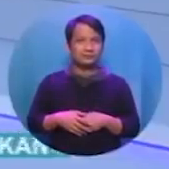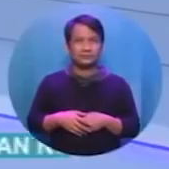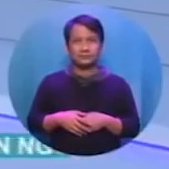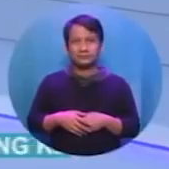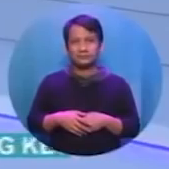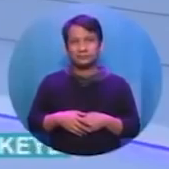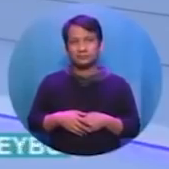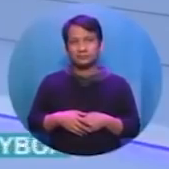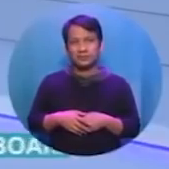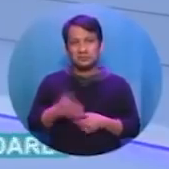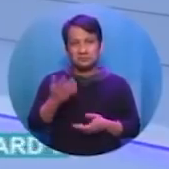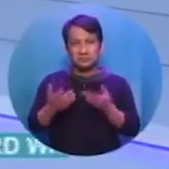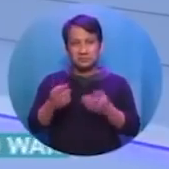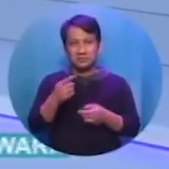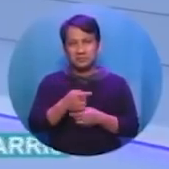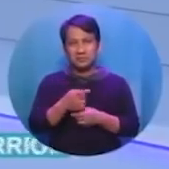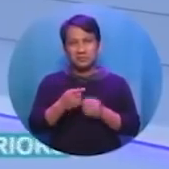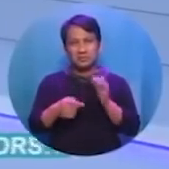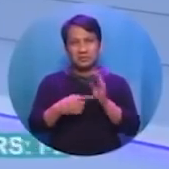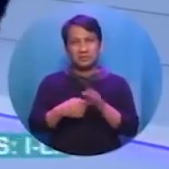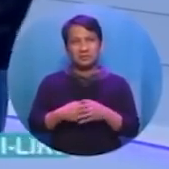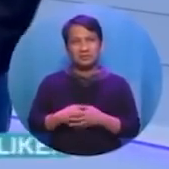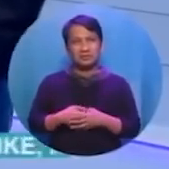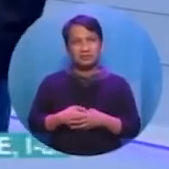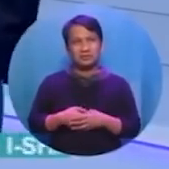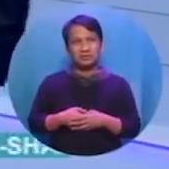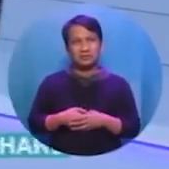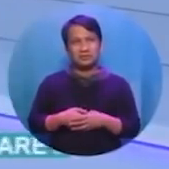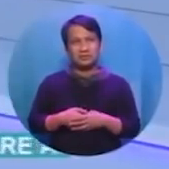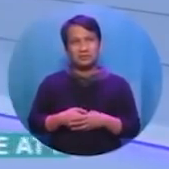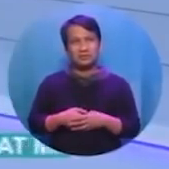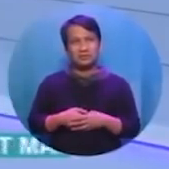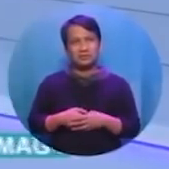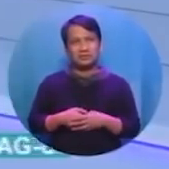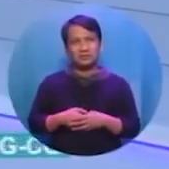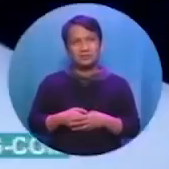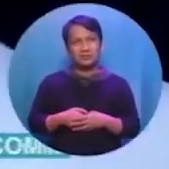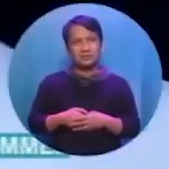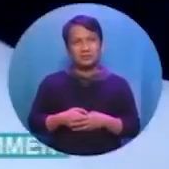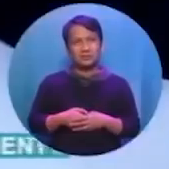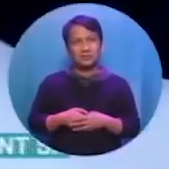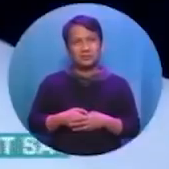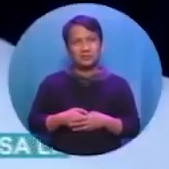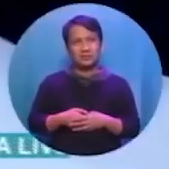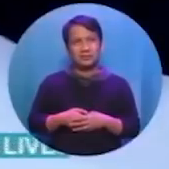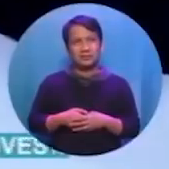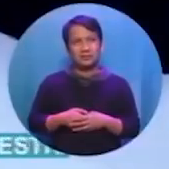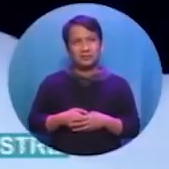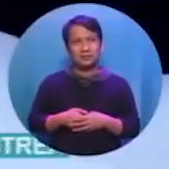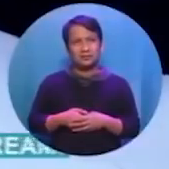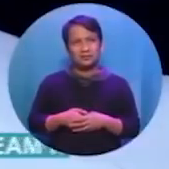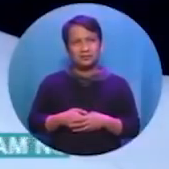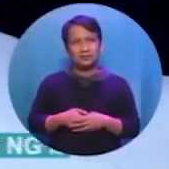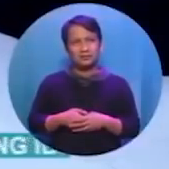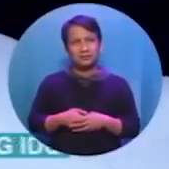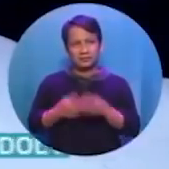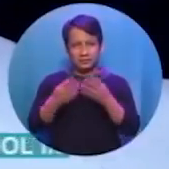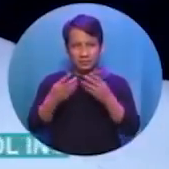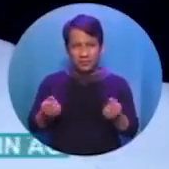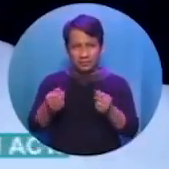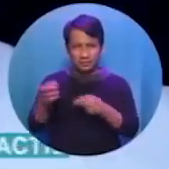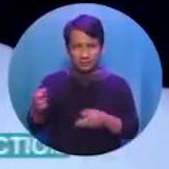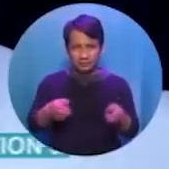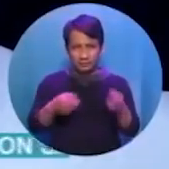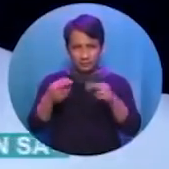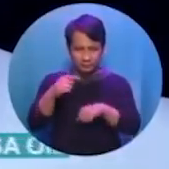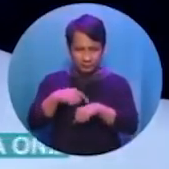Ah, ito na siguro talaga. Ito na si Jewel. Pakibilisan, Jewel. Naubos yung oras namin dito sa random